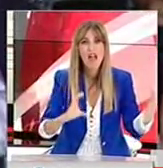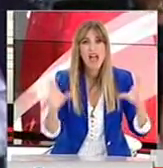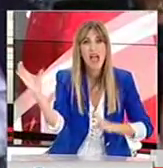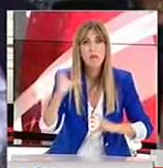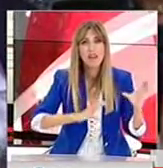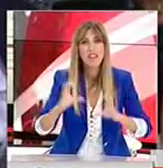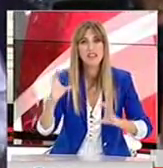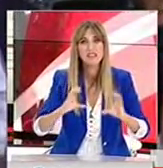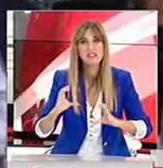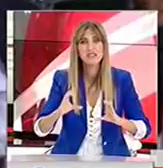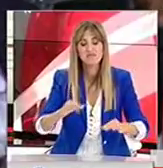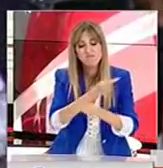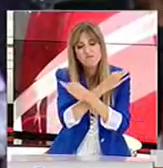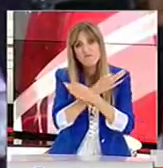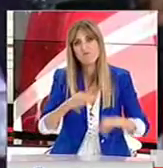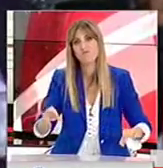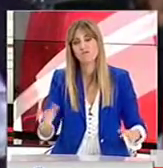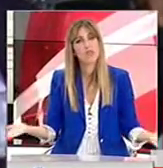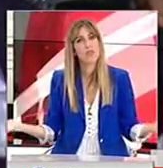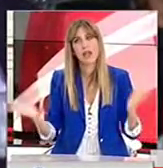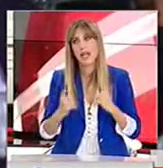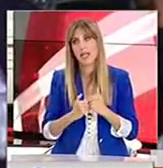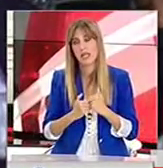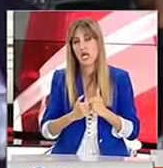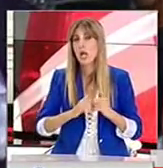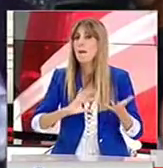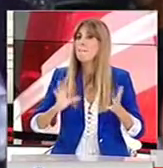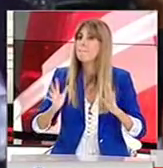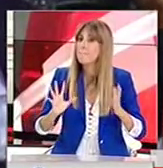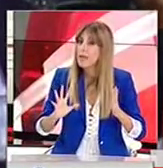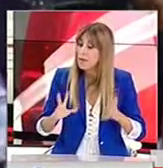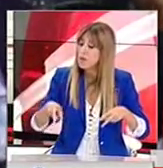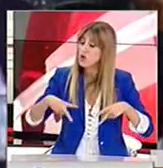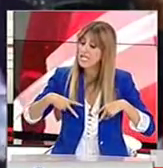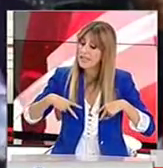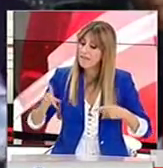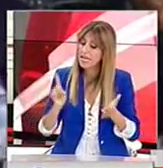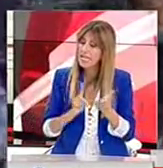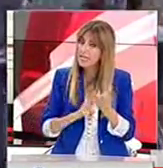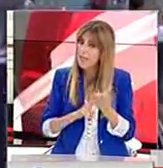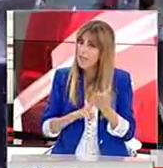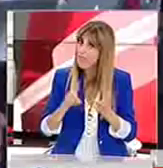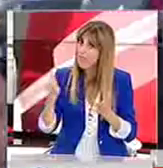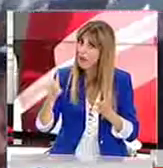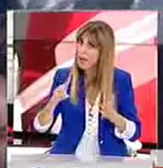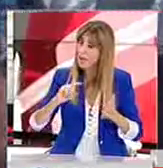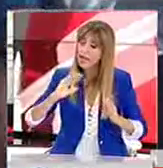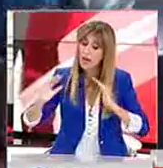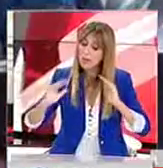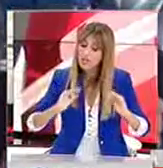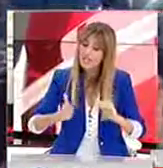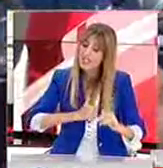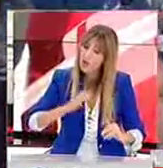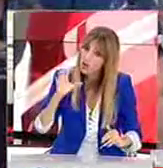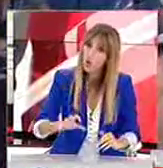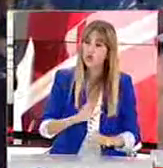πρίσμα αυτό, δεν θα ήταν σκόπιμο η κυβέρνηση να επιδιώξει να διασφαλίσει τον ιδιωτικό τομέα